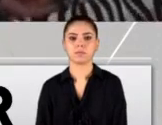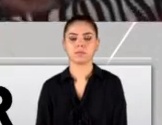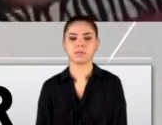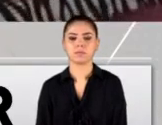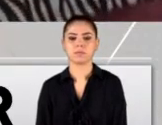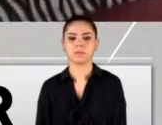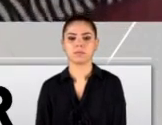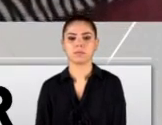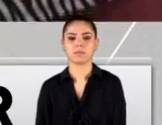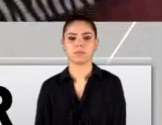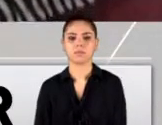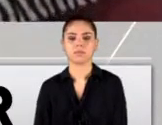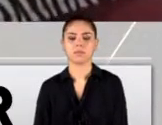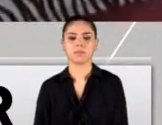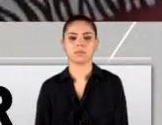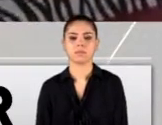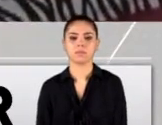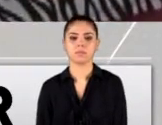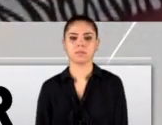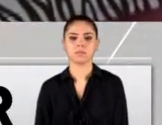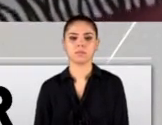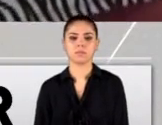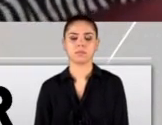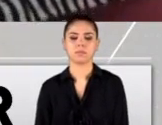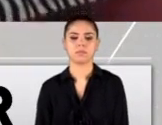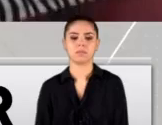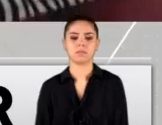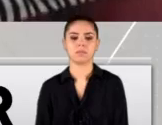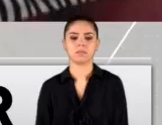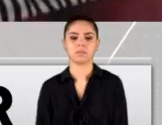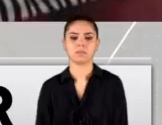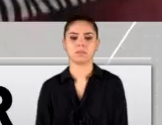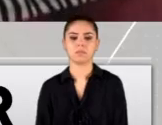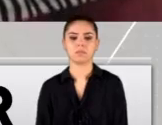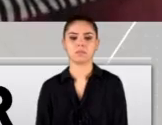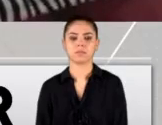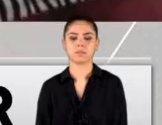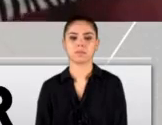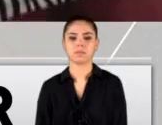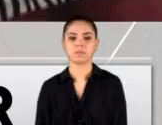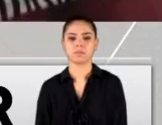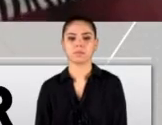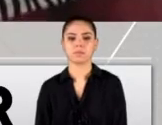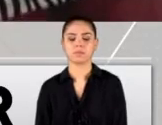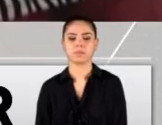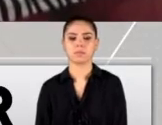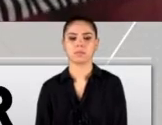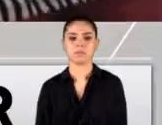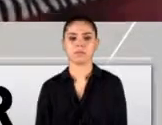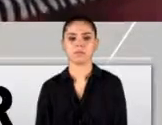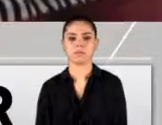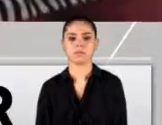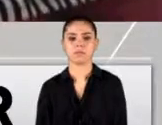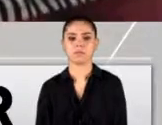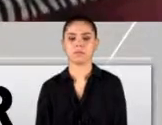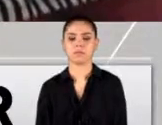gitti. Dosyada benim çocuğumun sağ parmağımı sol parmağımı ameliyat edilecek diye sordu. Sağ baş parmağı dediler ama biz ona da dedik